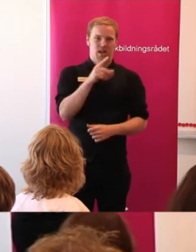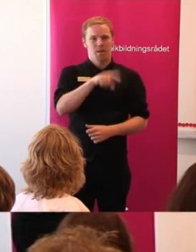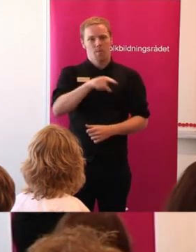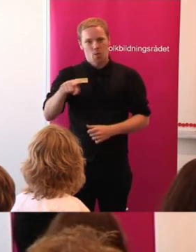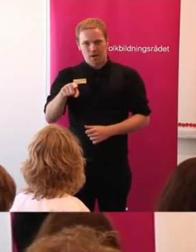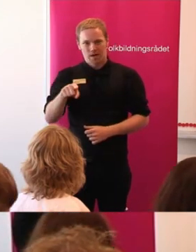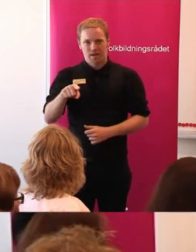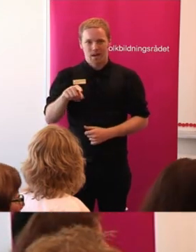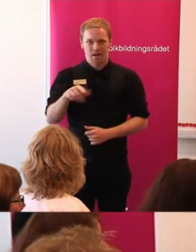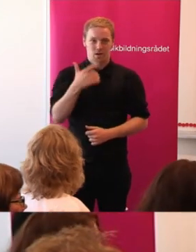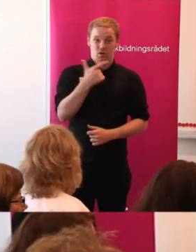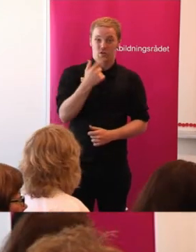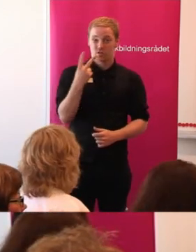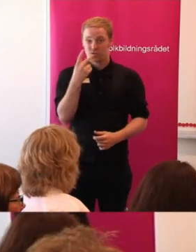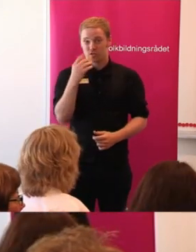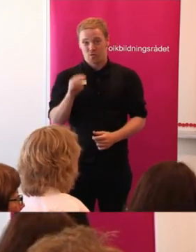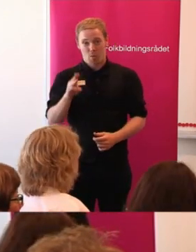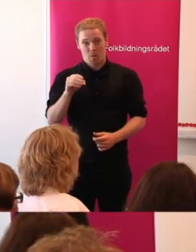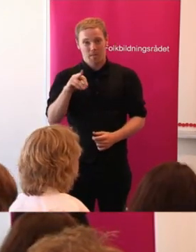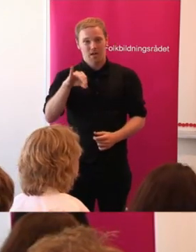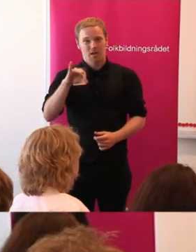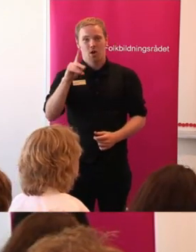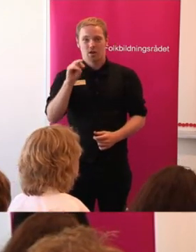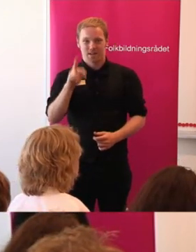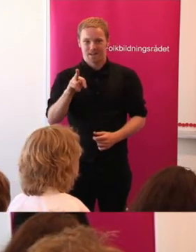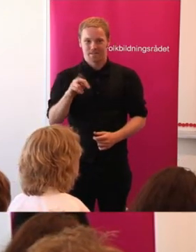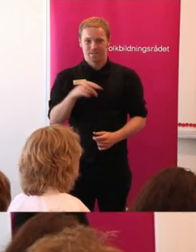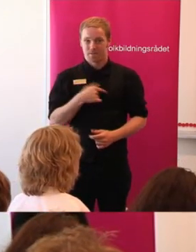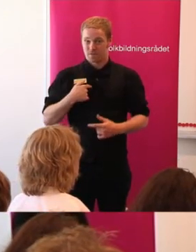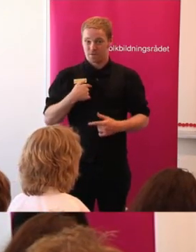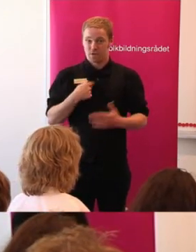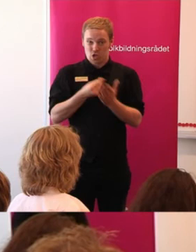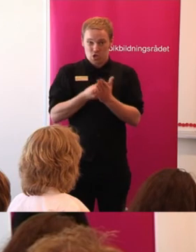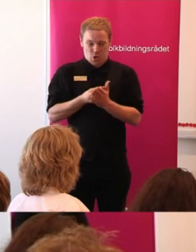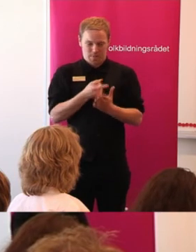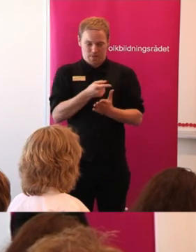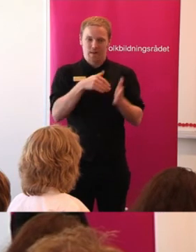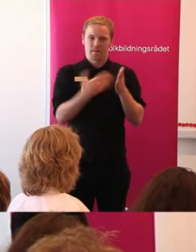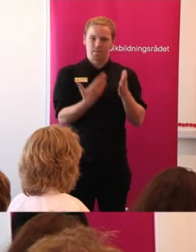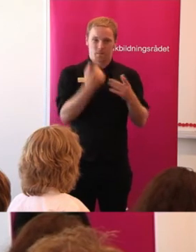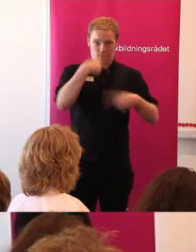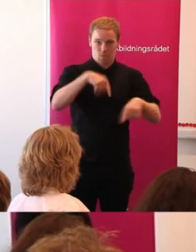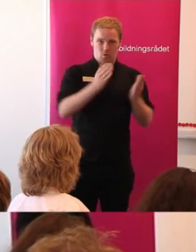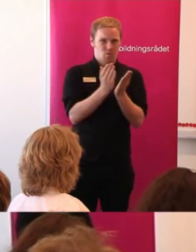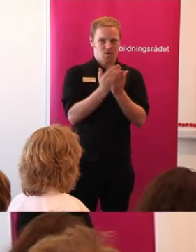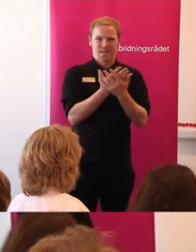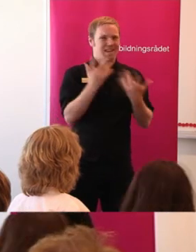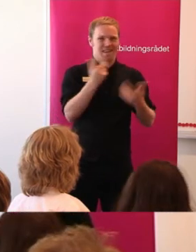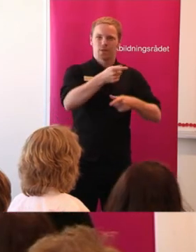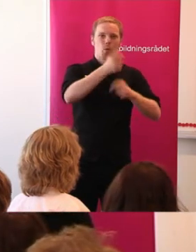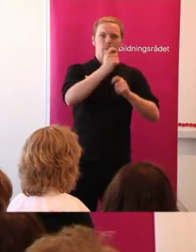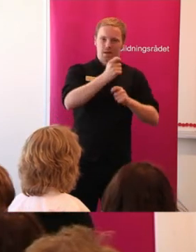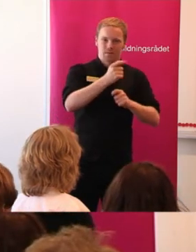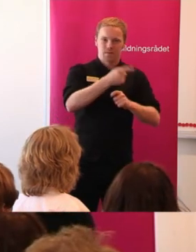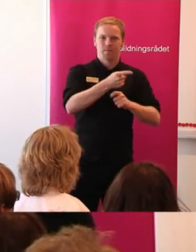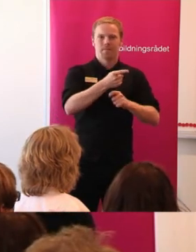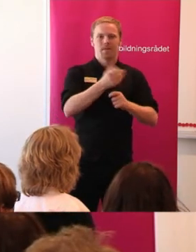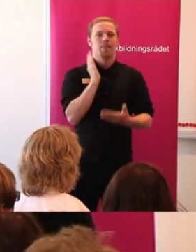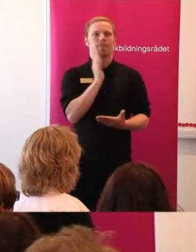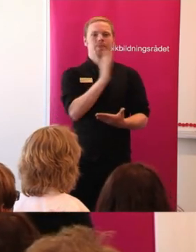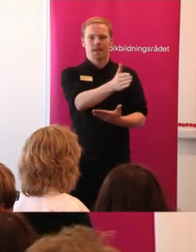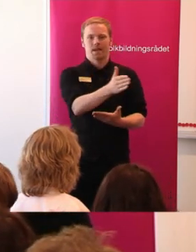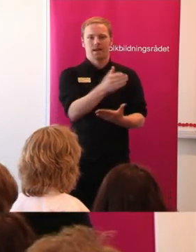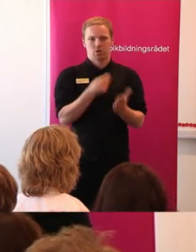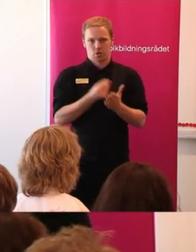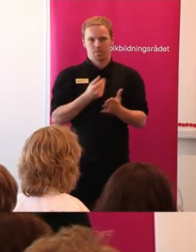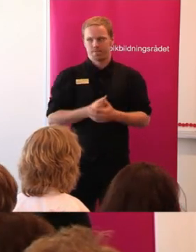alltså förberedande utbildningar. Och det är det vi köper av folkhögskolan. Folkhögskolan är inte upphandlade. De är direkt köpta. Mm. Och det var ett av mina krav, för att jag